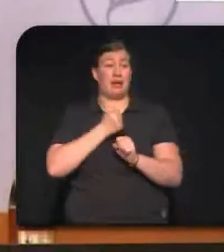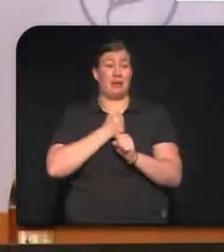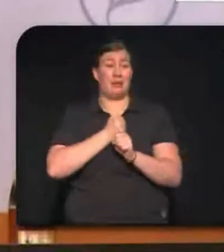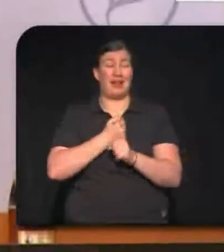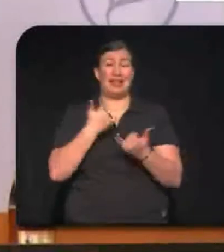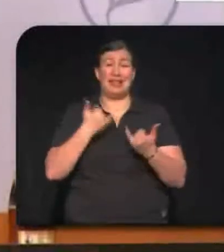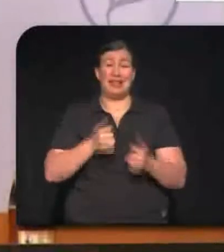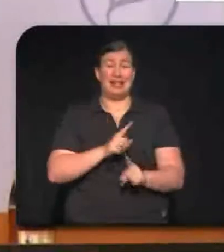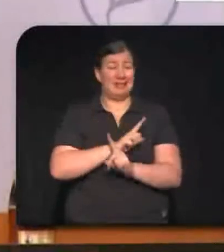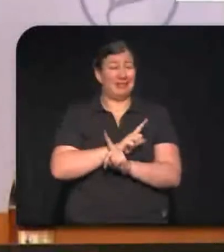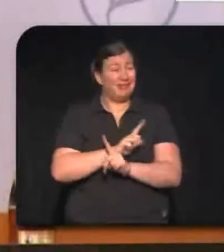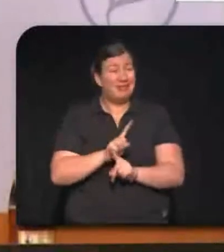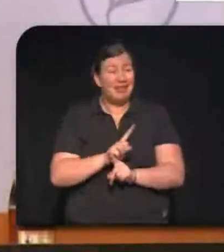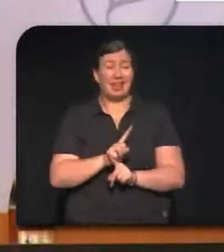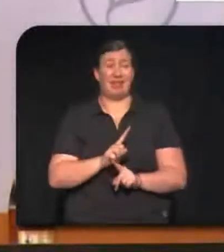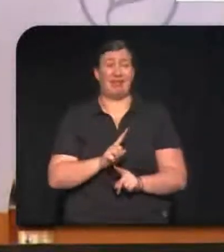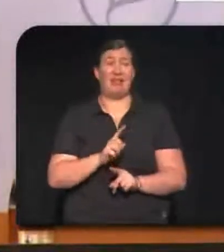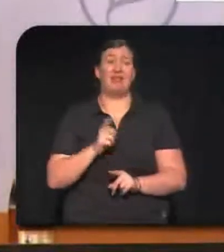durchgeführt